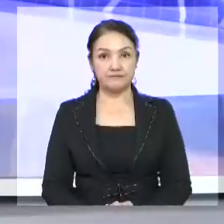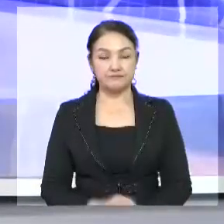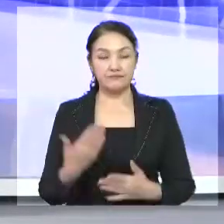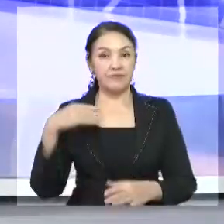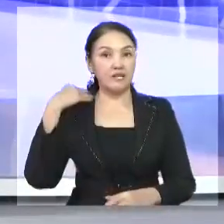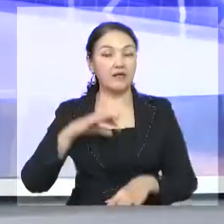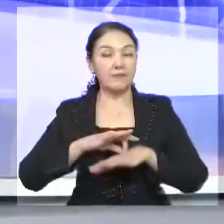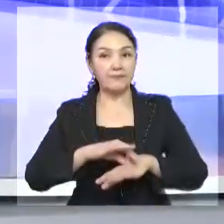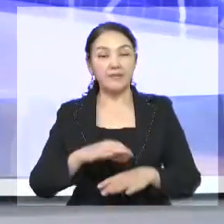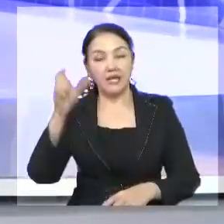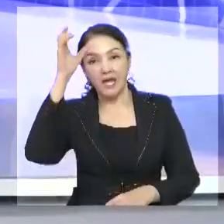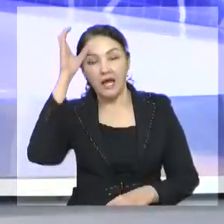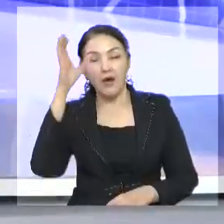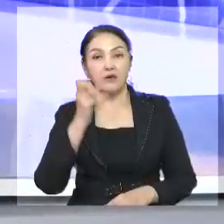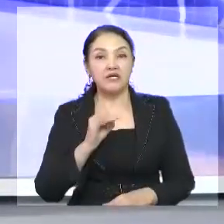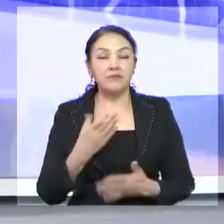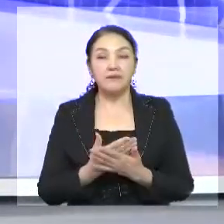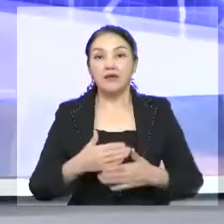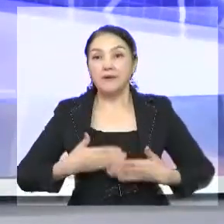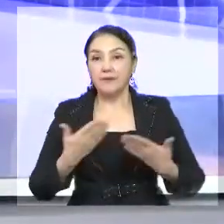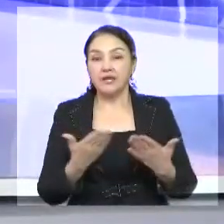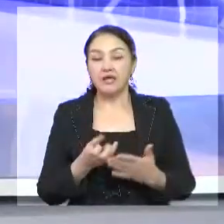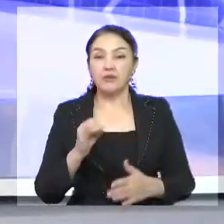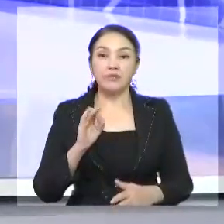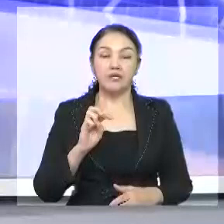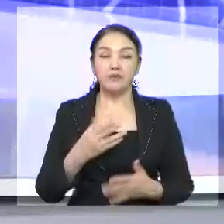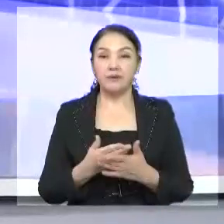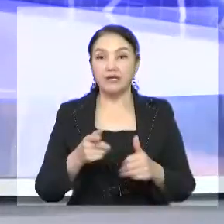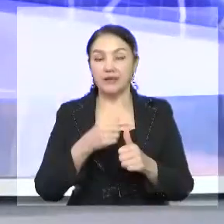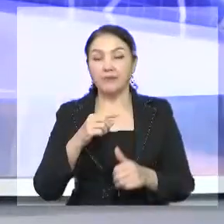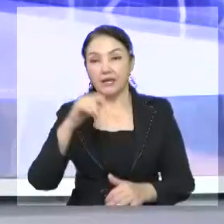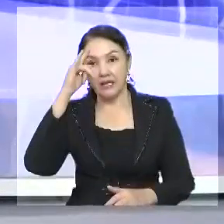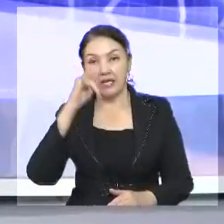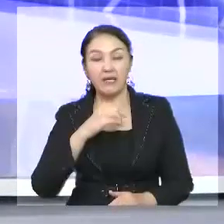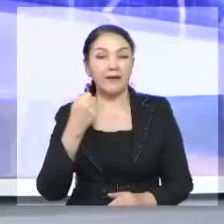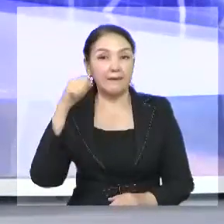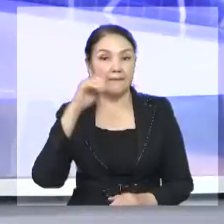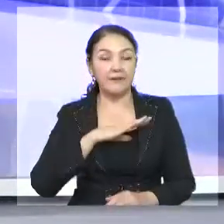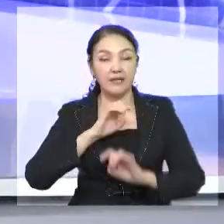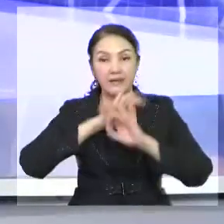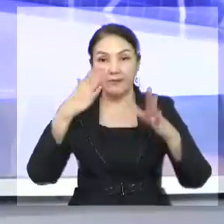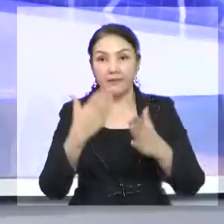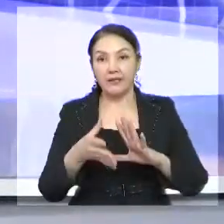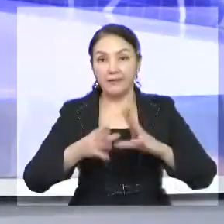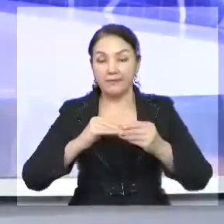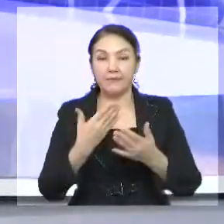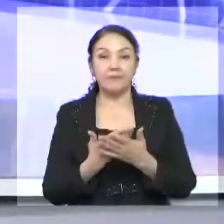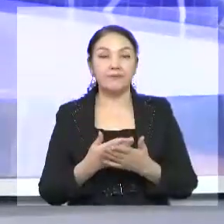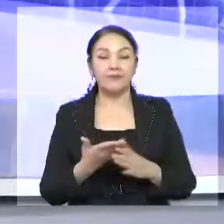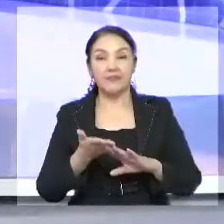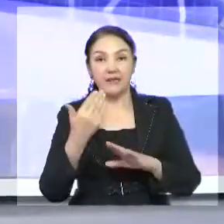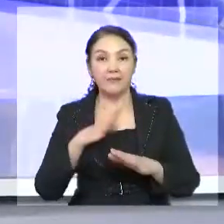Накануне в Актобе прошла научная конференция, посвященная Сартай Батыру. Имя казахского воина стало широко известно общественности относительно